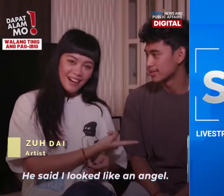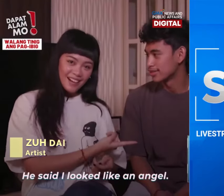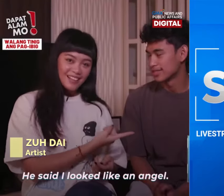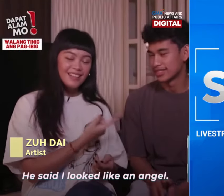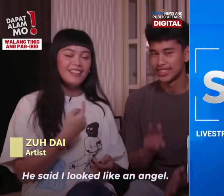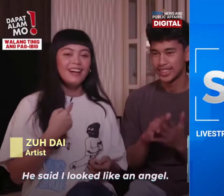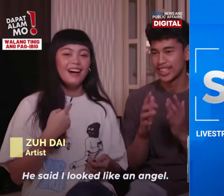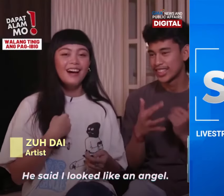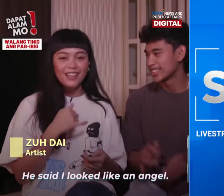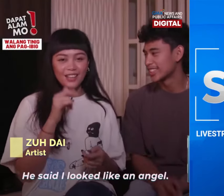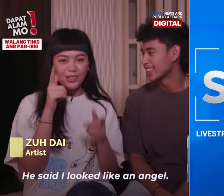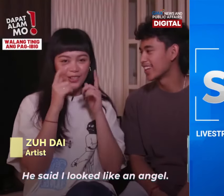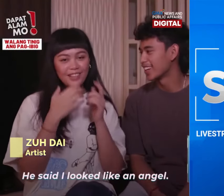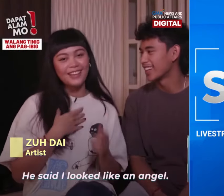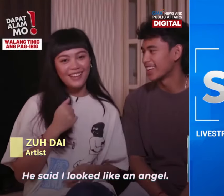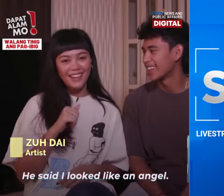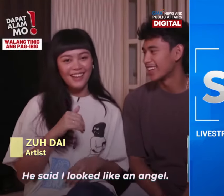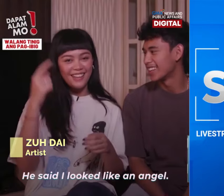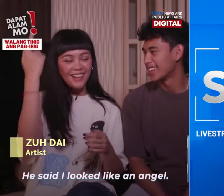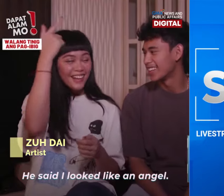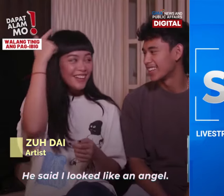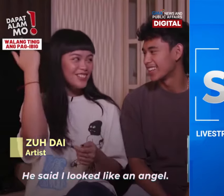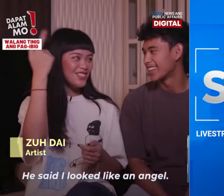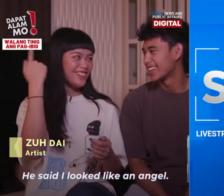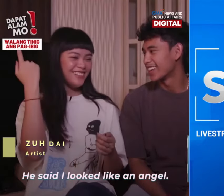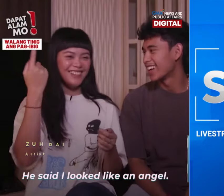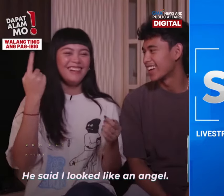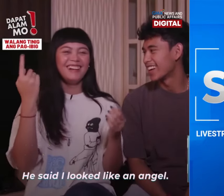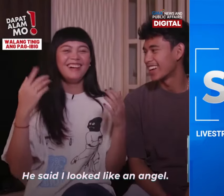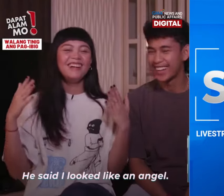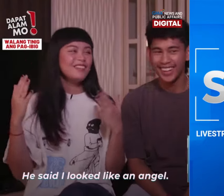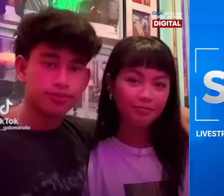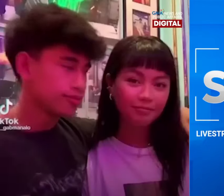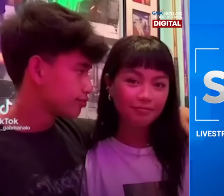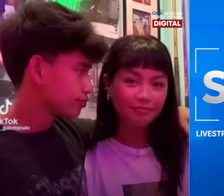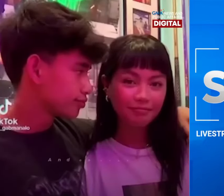Sabi niya na I look like an angel.